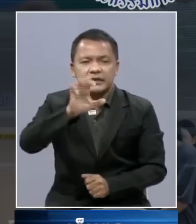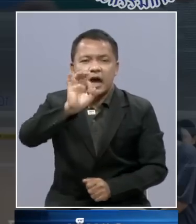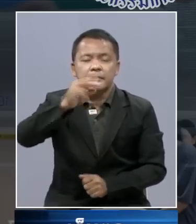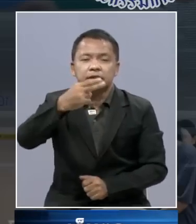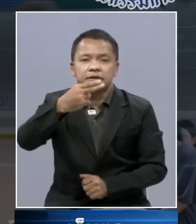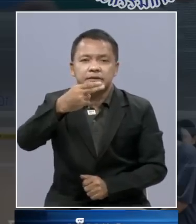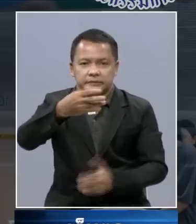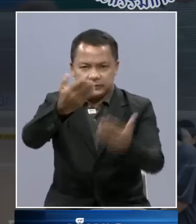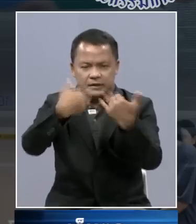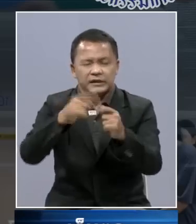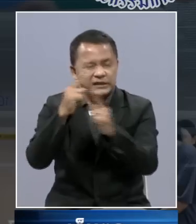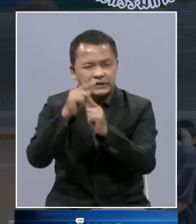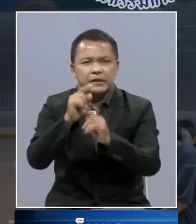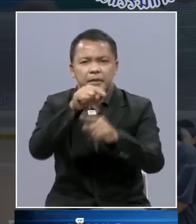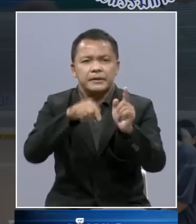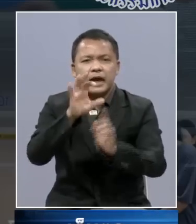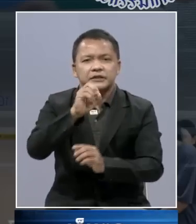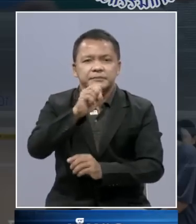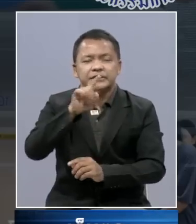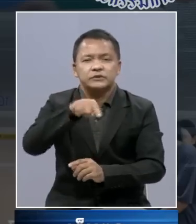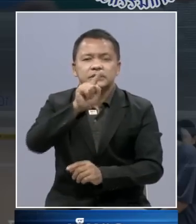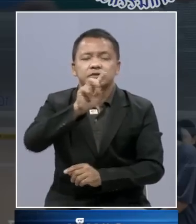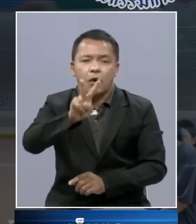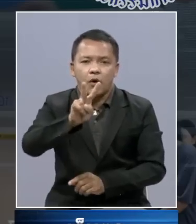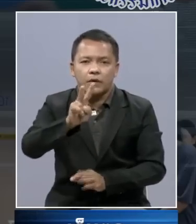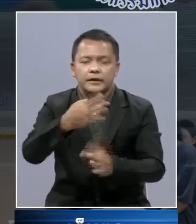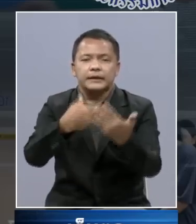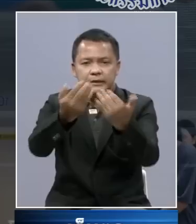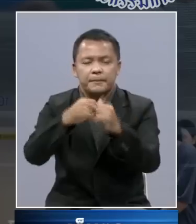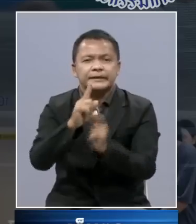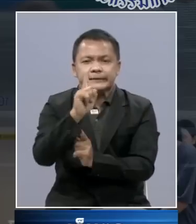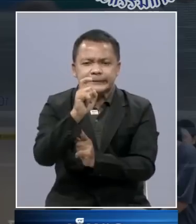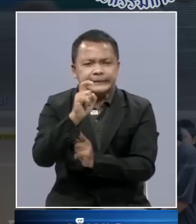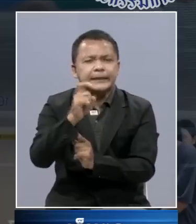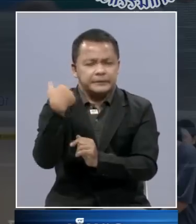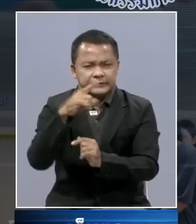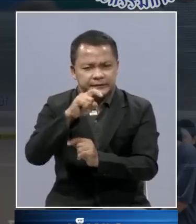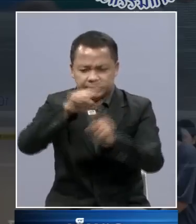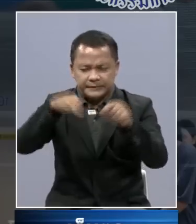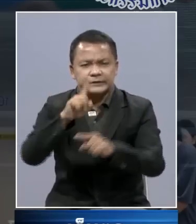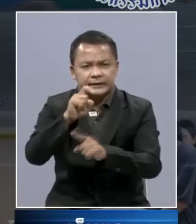37,190,000 กว่าคนคิดเป็นร้อยละ 94.12 ในขณะที่บัตรเสียก็ยังคงมีนะ